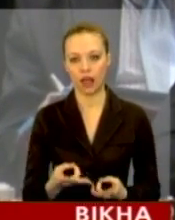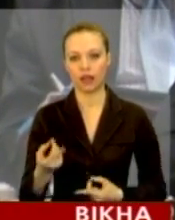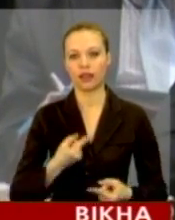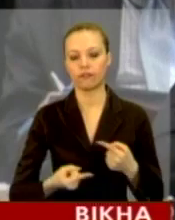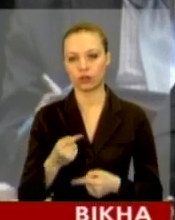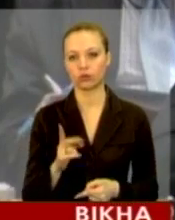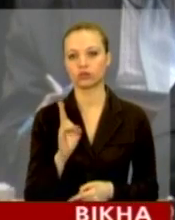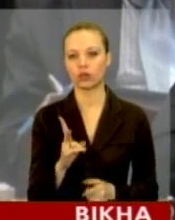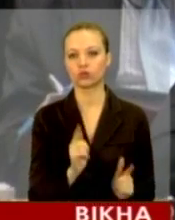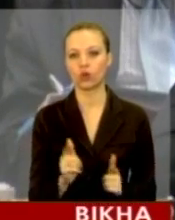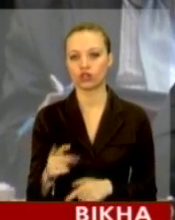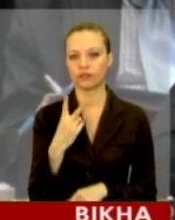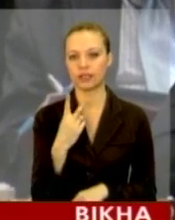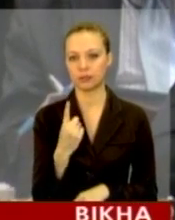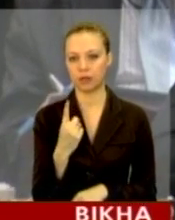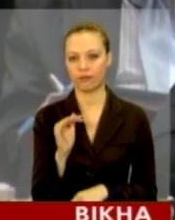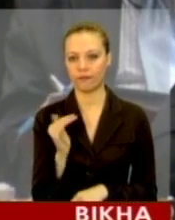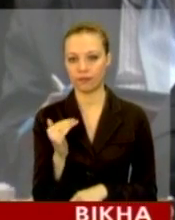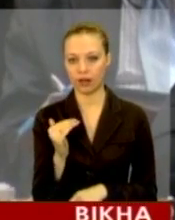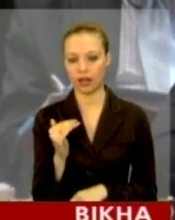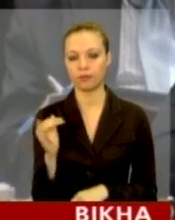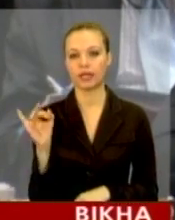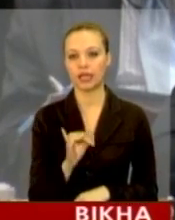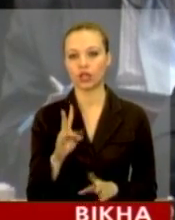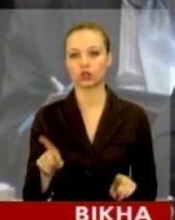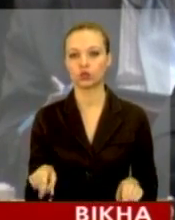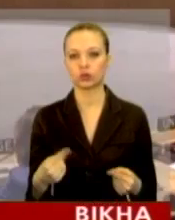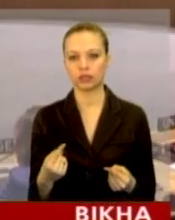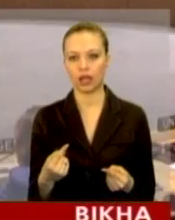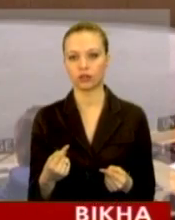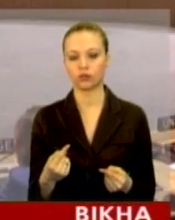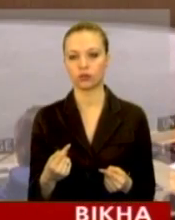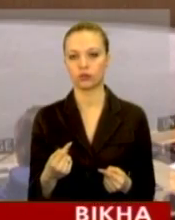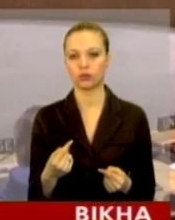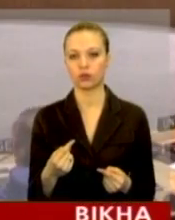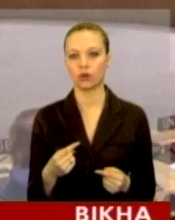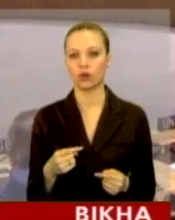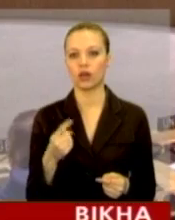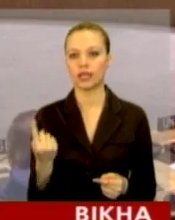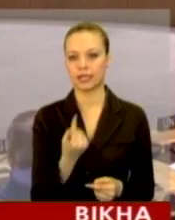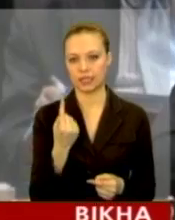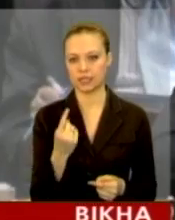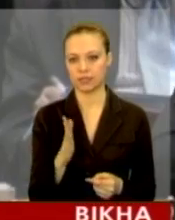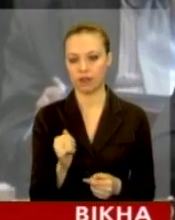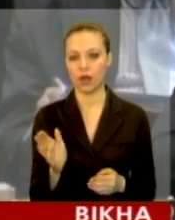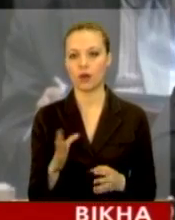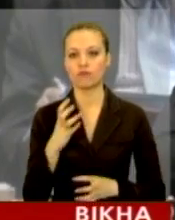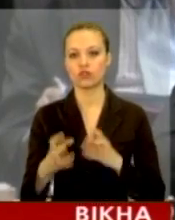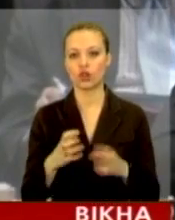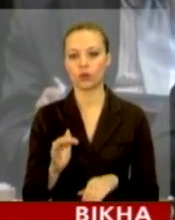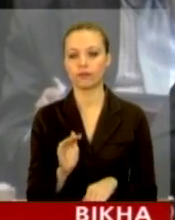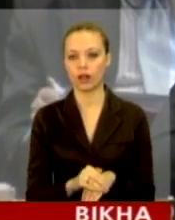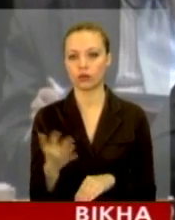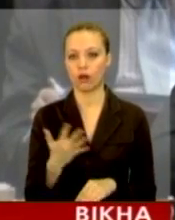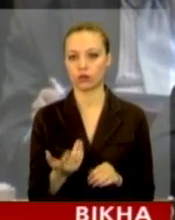вернуться к соглашению 21 февраля и к созданию правительства национального единства. Международным фактором,